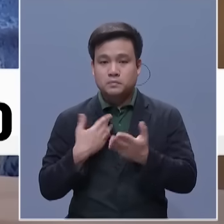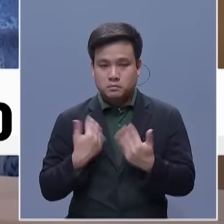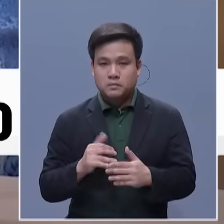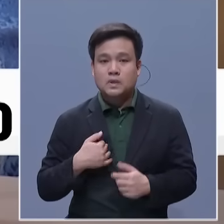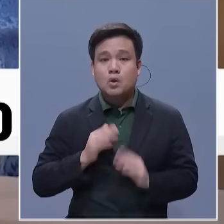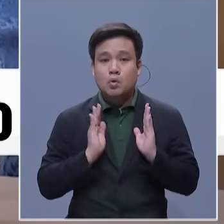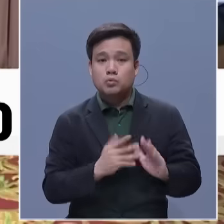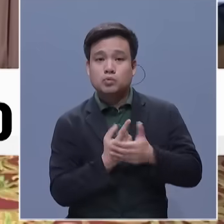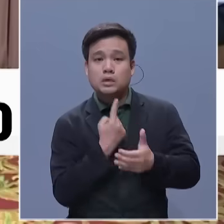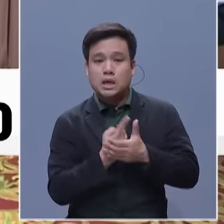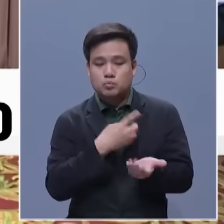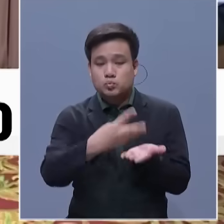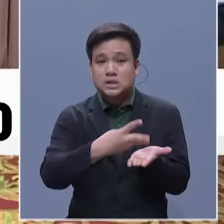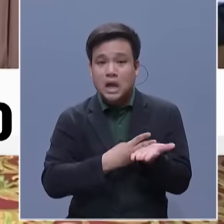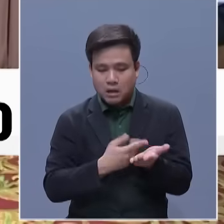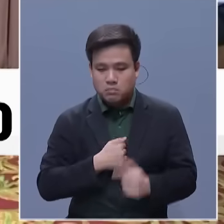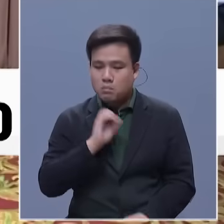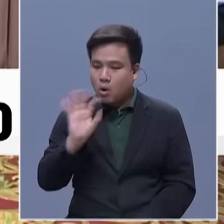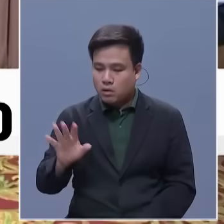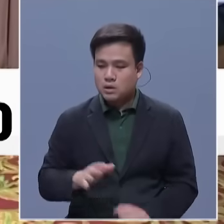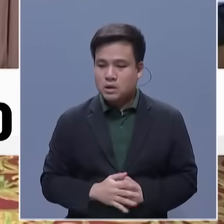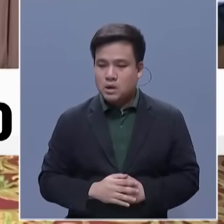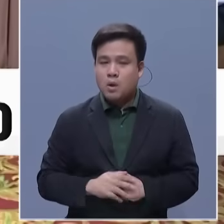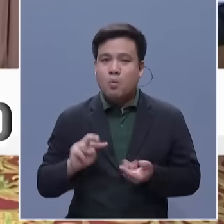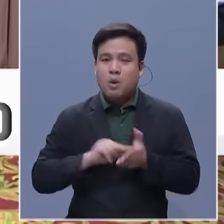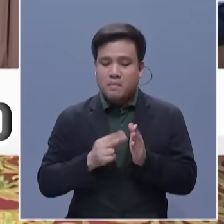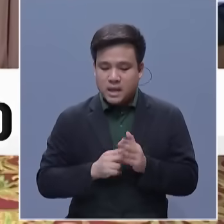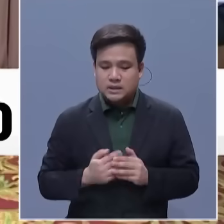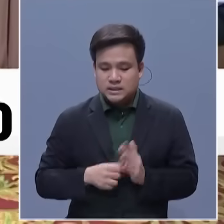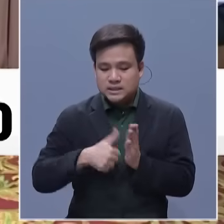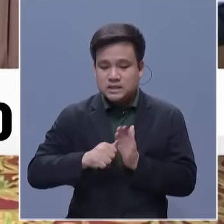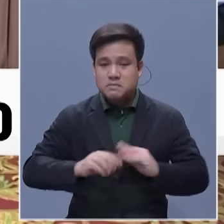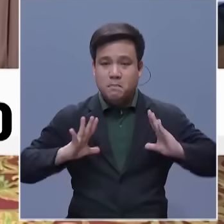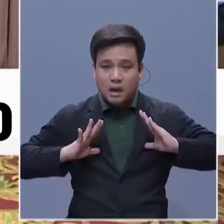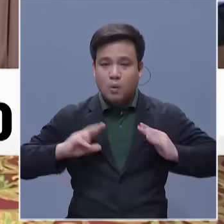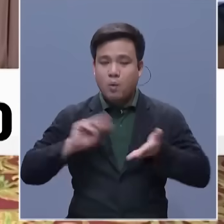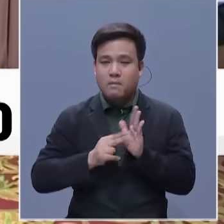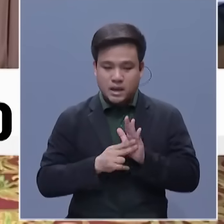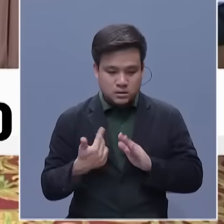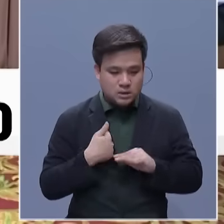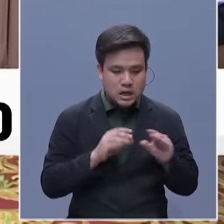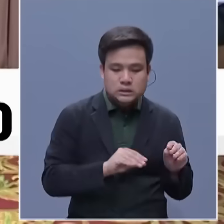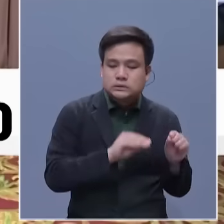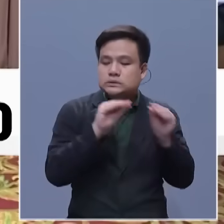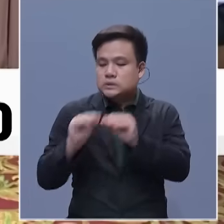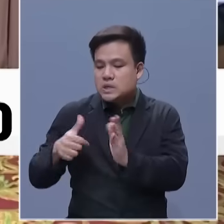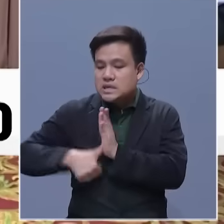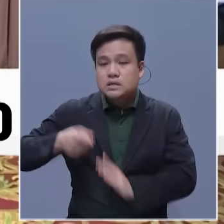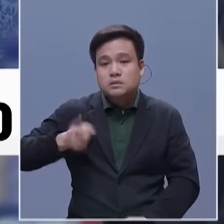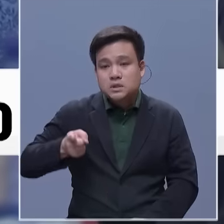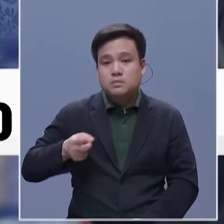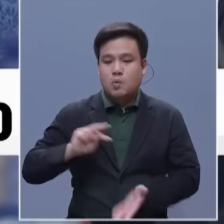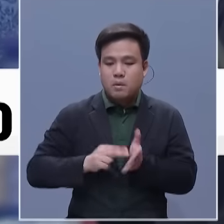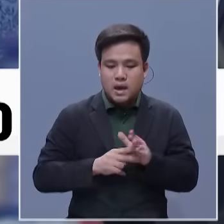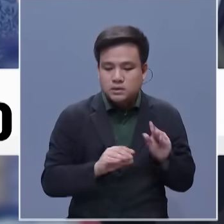หนี้เนี่ยก็ไม่ต่างจากการย้ายหนี้ไปไว้ในอนาคตซึ่งหลายๆครั้งที่ผ่านมาเกษตรกรที่เข้าร่วมมาตรการก็จะไม่